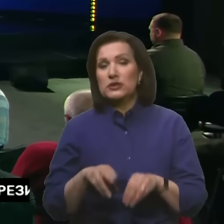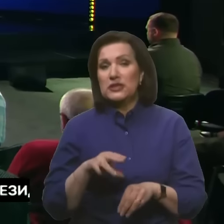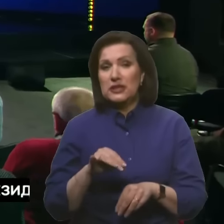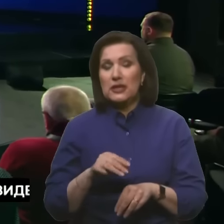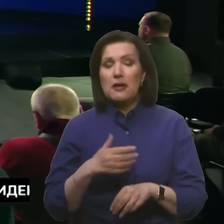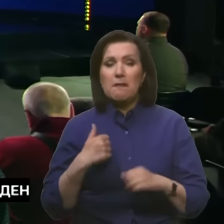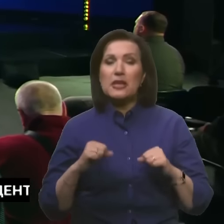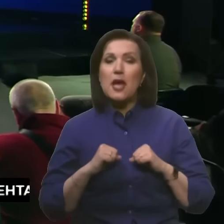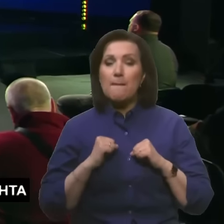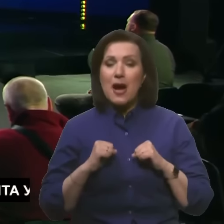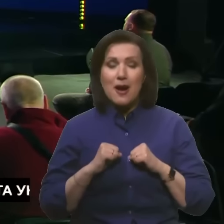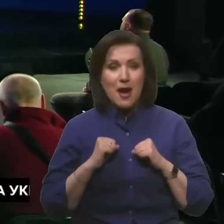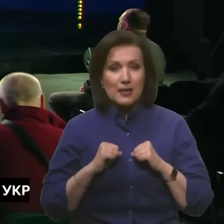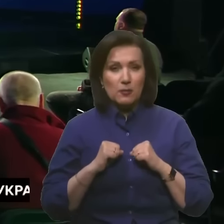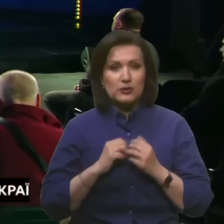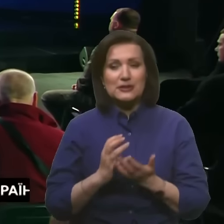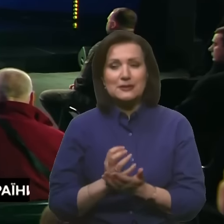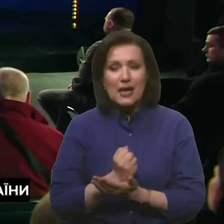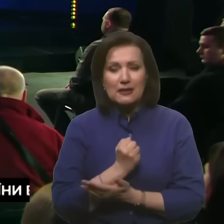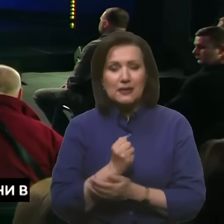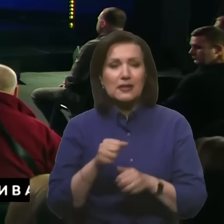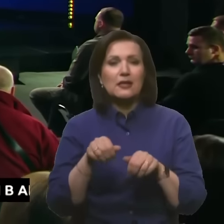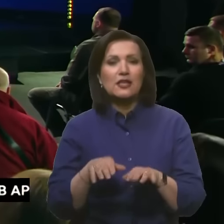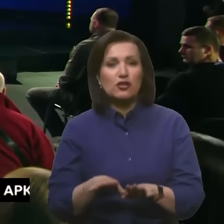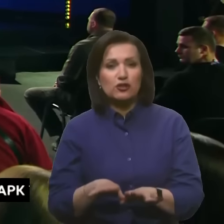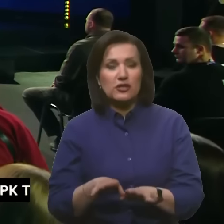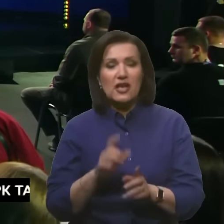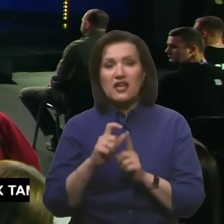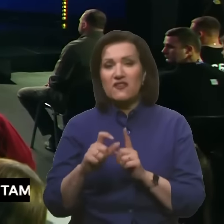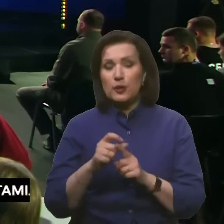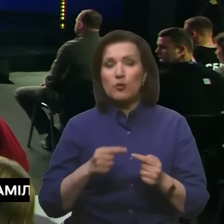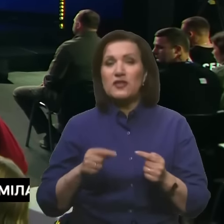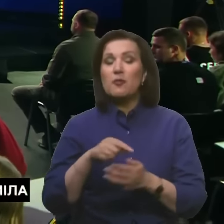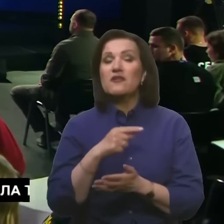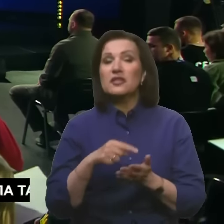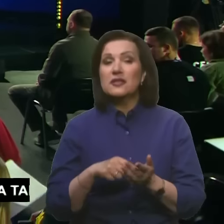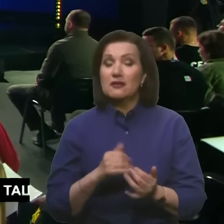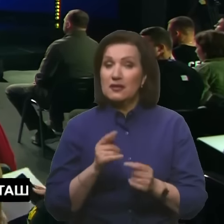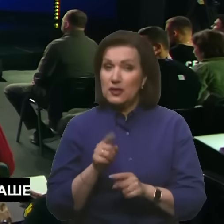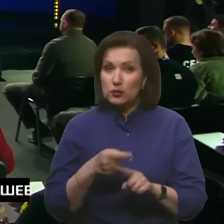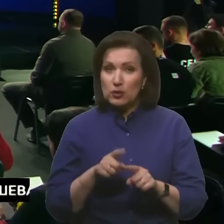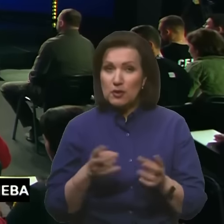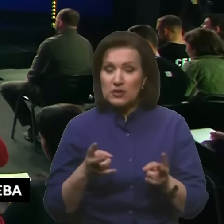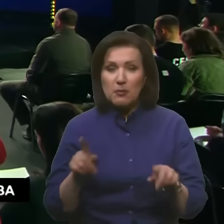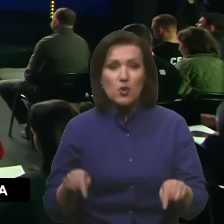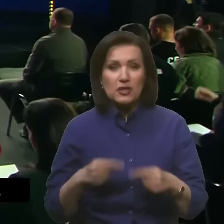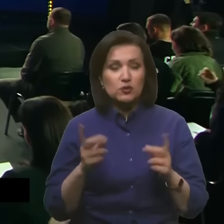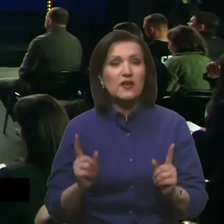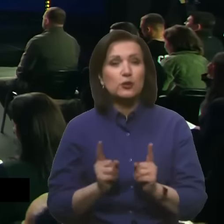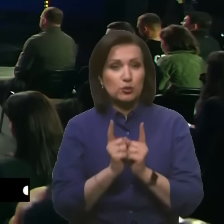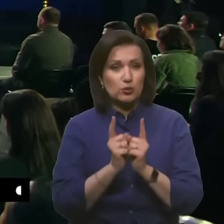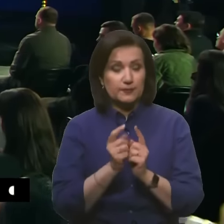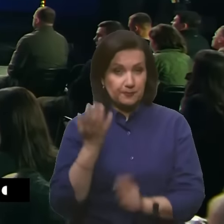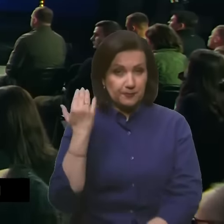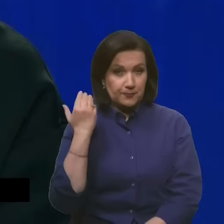Ми намагаємося знайти рішення і відповіді на певні запитання, але задля цього нам треба організувати зустріч.